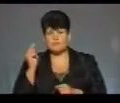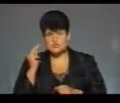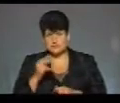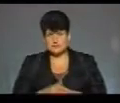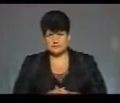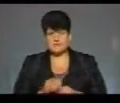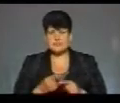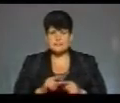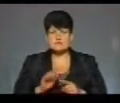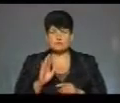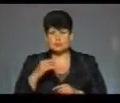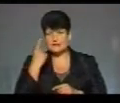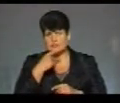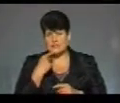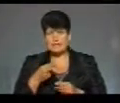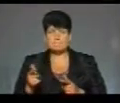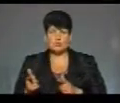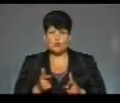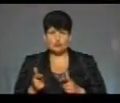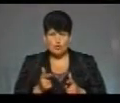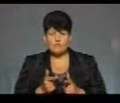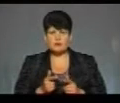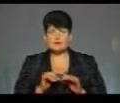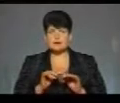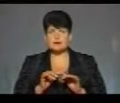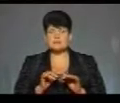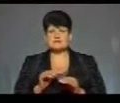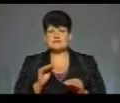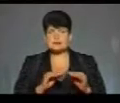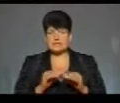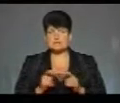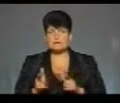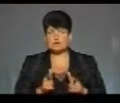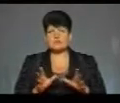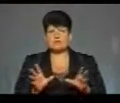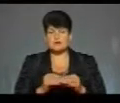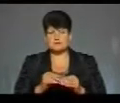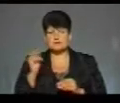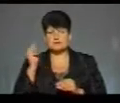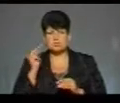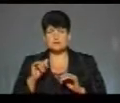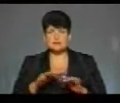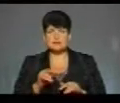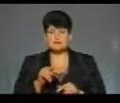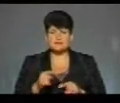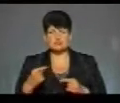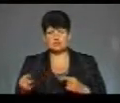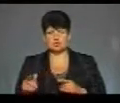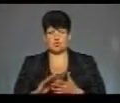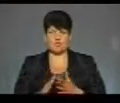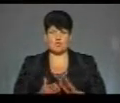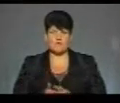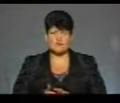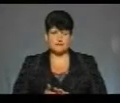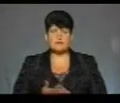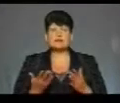Це буде як індивідуальна підготовка, так і діє в складі підрозділів, щоб вони спільно навчилися діяти в тих чи інших умовах.